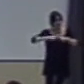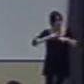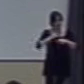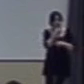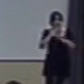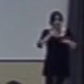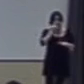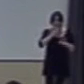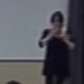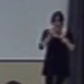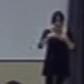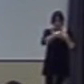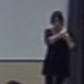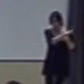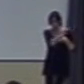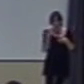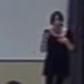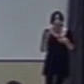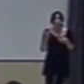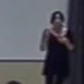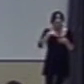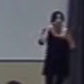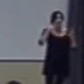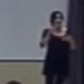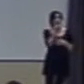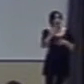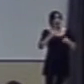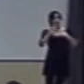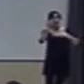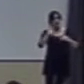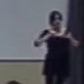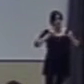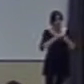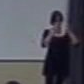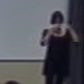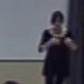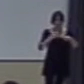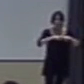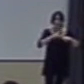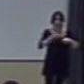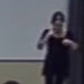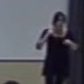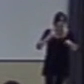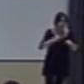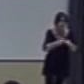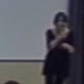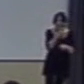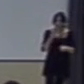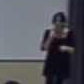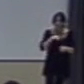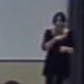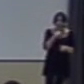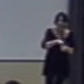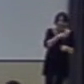de vosaltres vau participar quan vam celebrar la majoria d'edat del Consell. Doncs bé, ja em sembla que estem en els 23-24, perquè és des del 88, estem